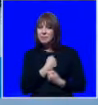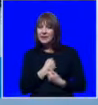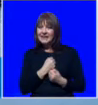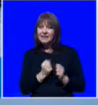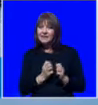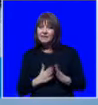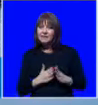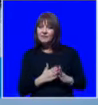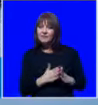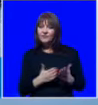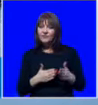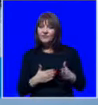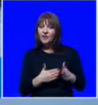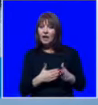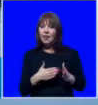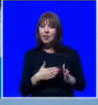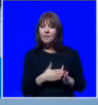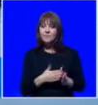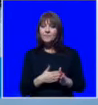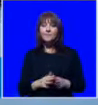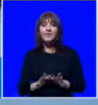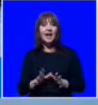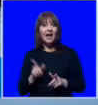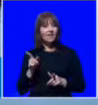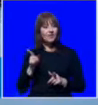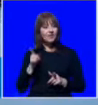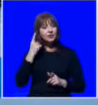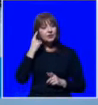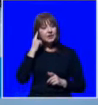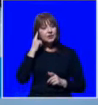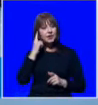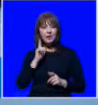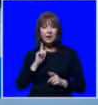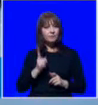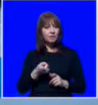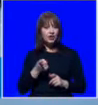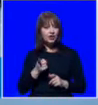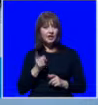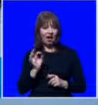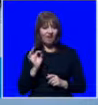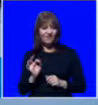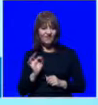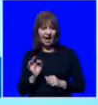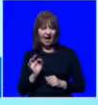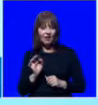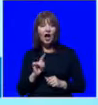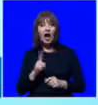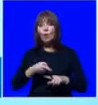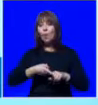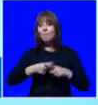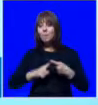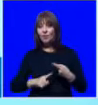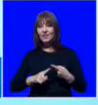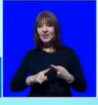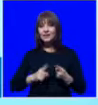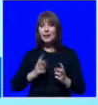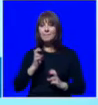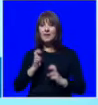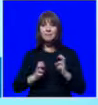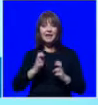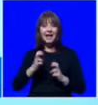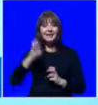Тук, вижте, вашето разсъждение щеше да е вярно, ако половината предприятия в България бяха държавни, а другата половина не бяха. Само,